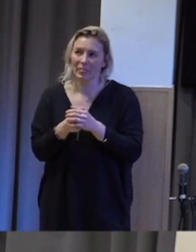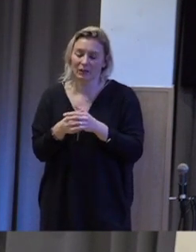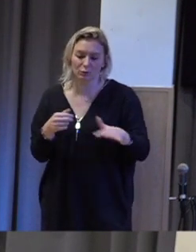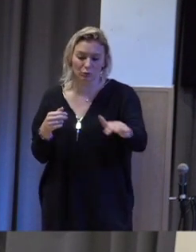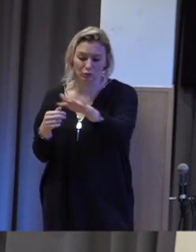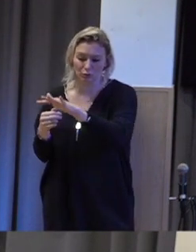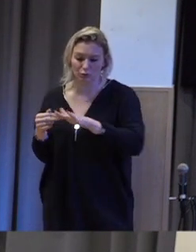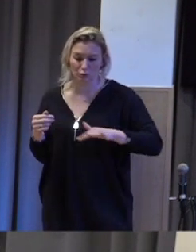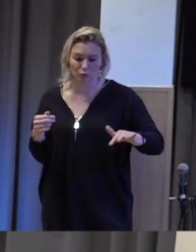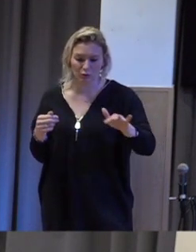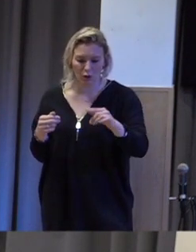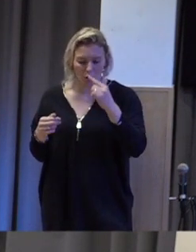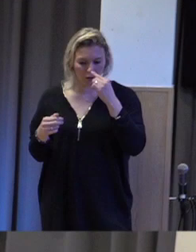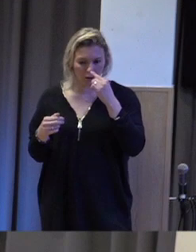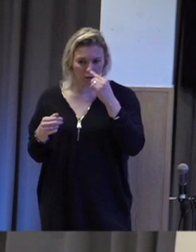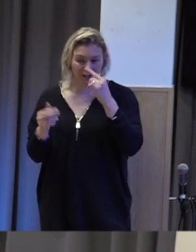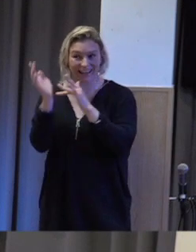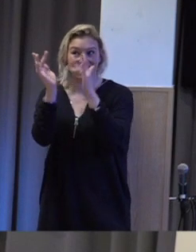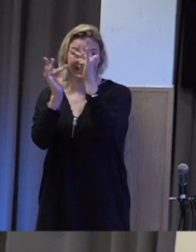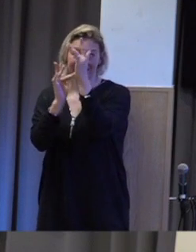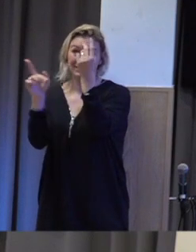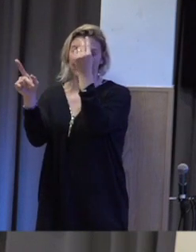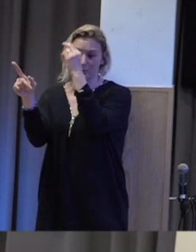tous les mêmes sentiments qui étaient en Christ.